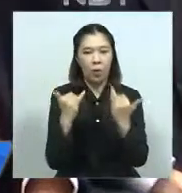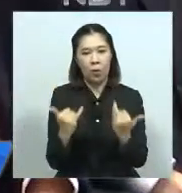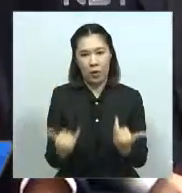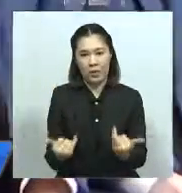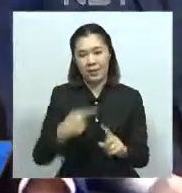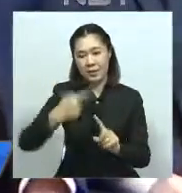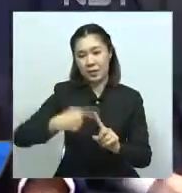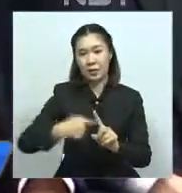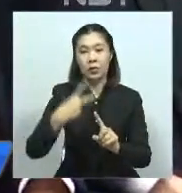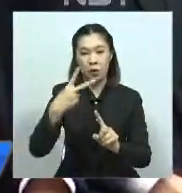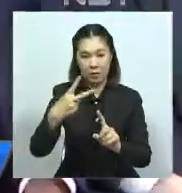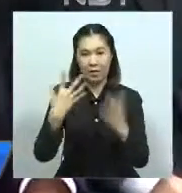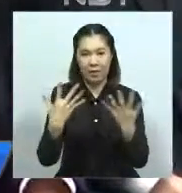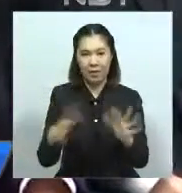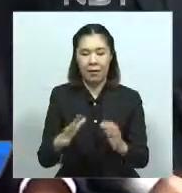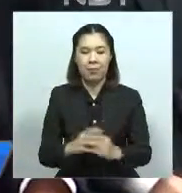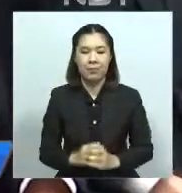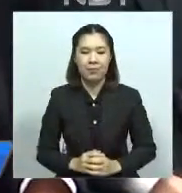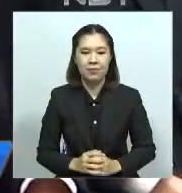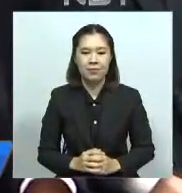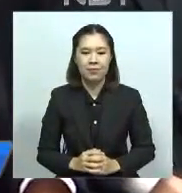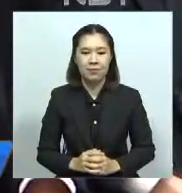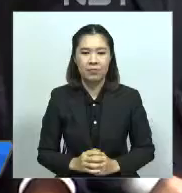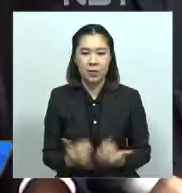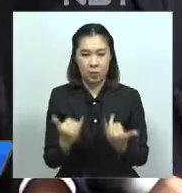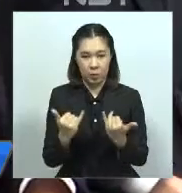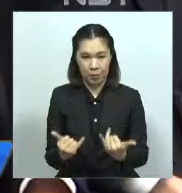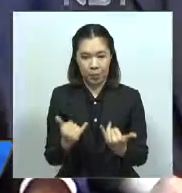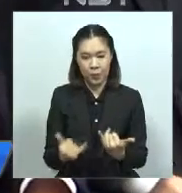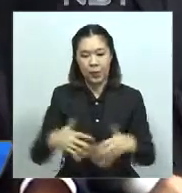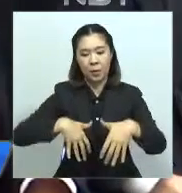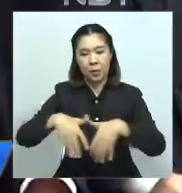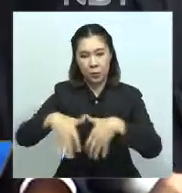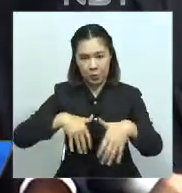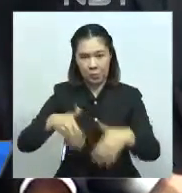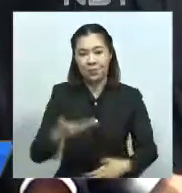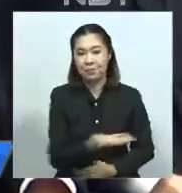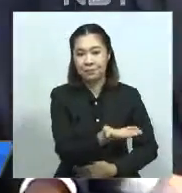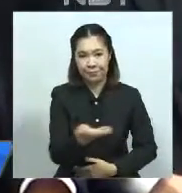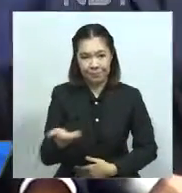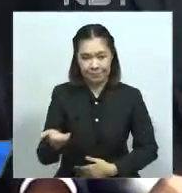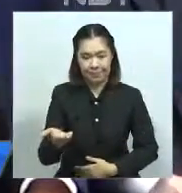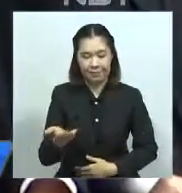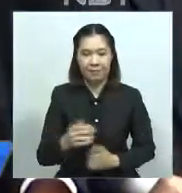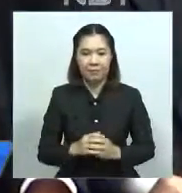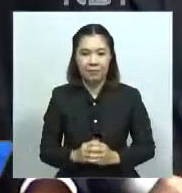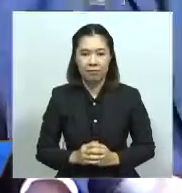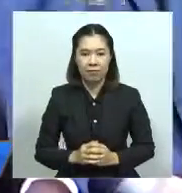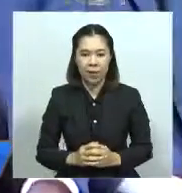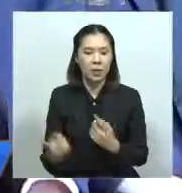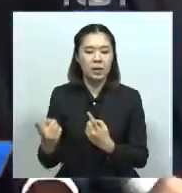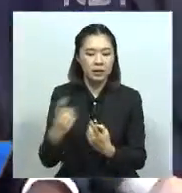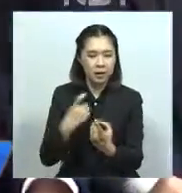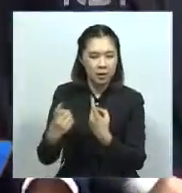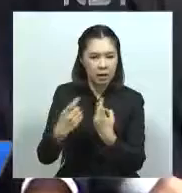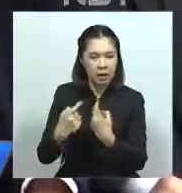2เดือนกว่าแล้วตอนนี้ก็เป็นสิ่งที่พี่น้องประชาชนนะครับก็สอบถาม